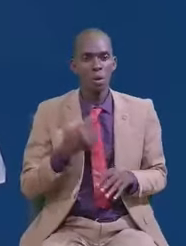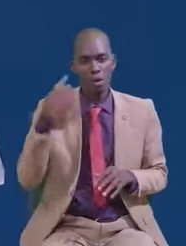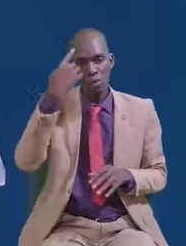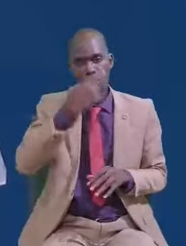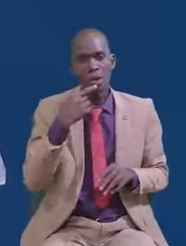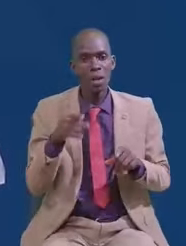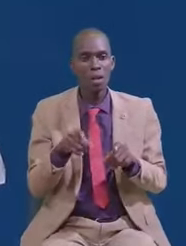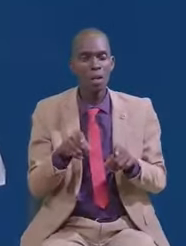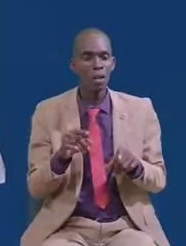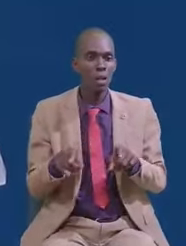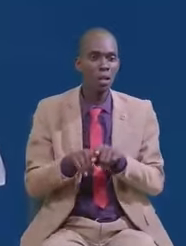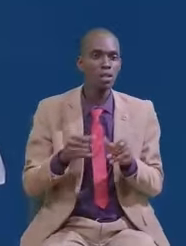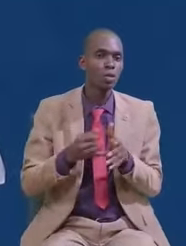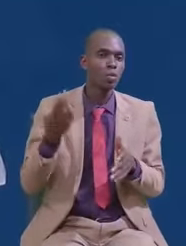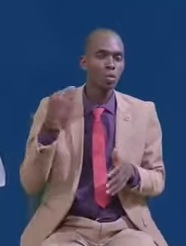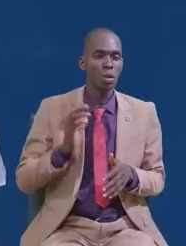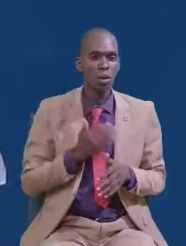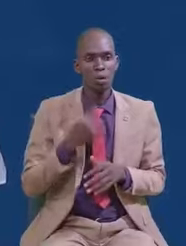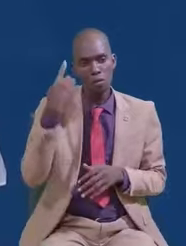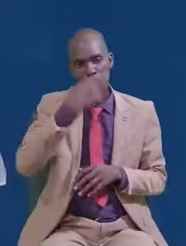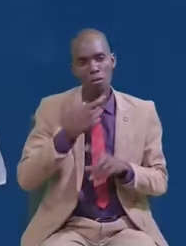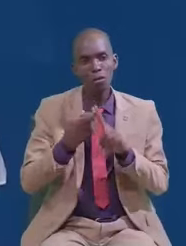semblable à celui dont détourne le visage